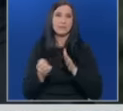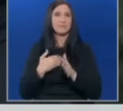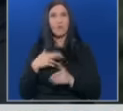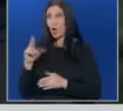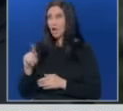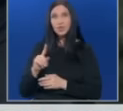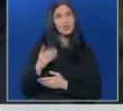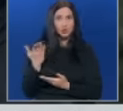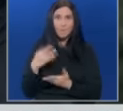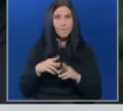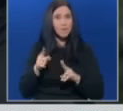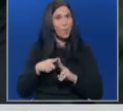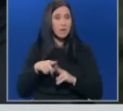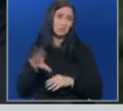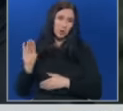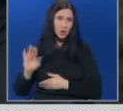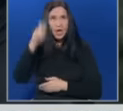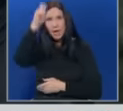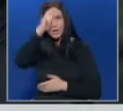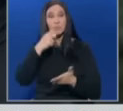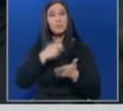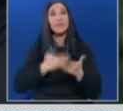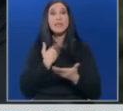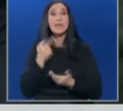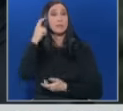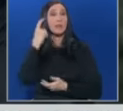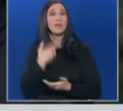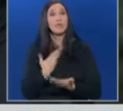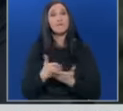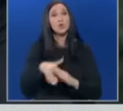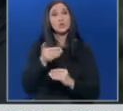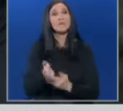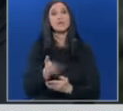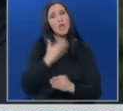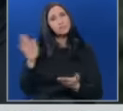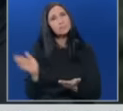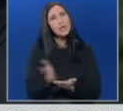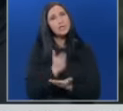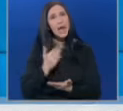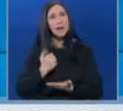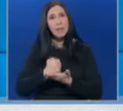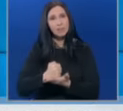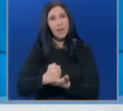му. Гешев потвърди, че няма намерение да подава оставка и ще изкара мандата си.